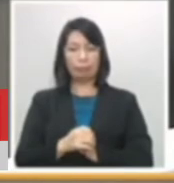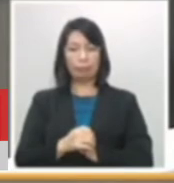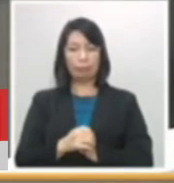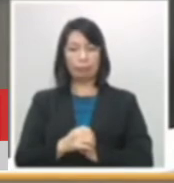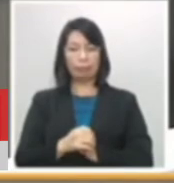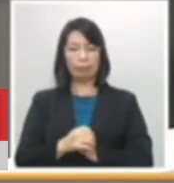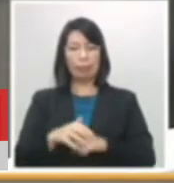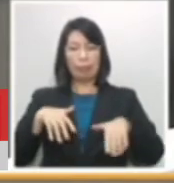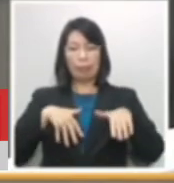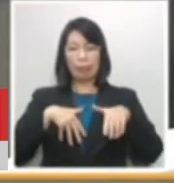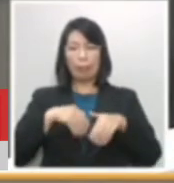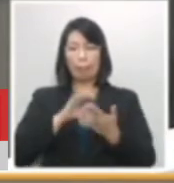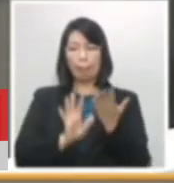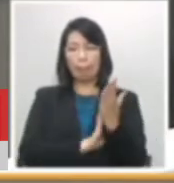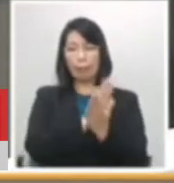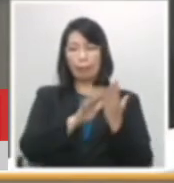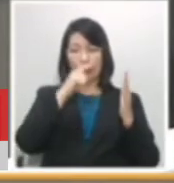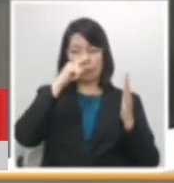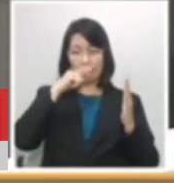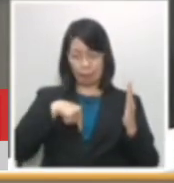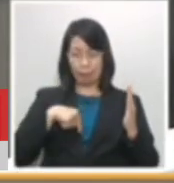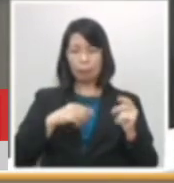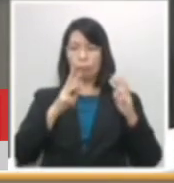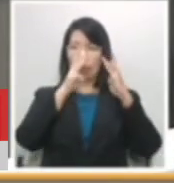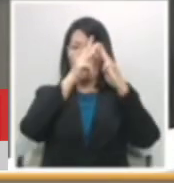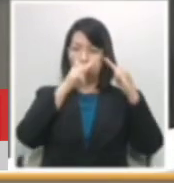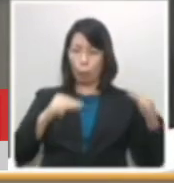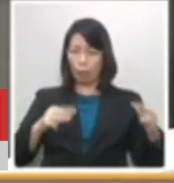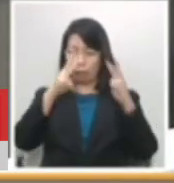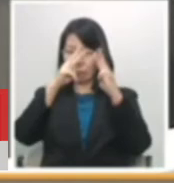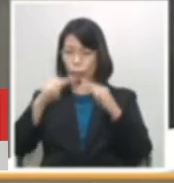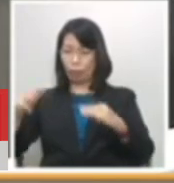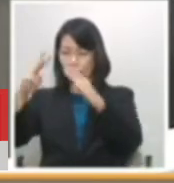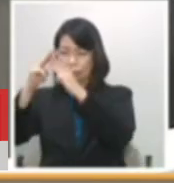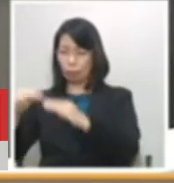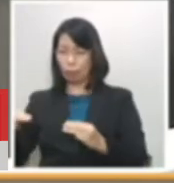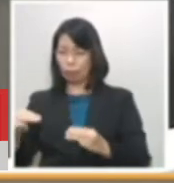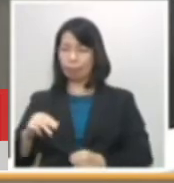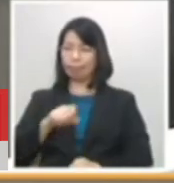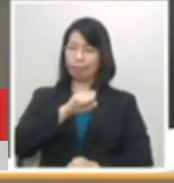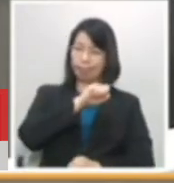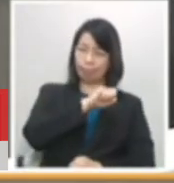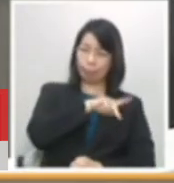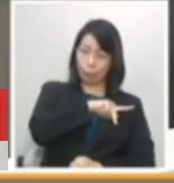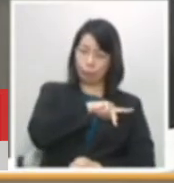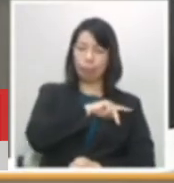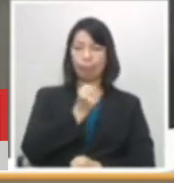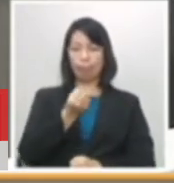ประเทศไทยมีวัดในพระพุทธศาสนาวัดพระพุทธศาสนานะครับ